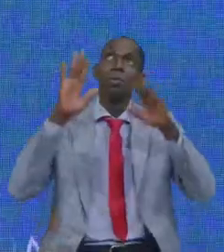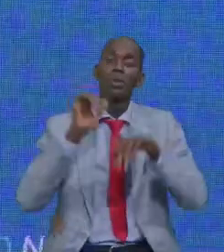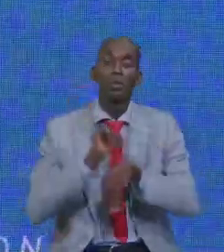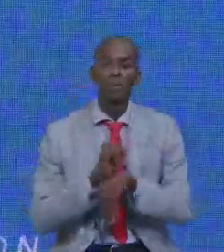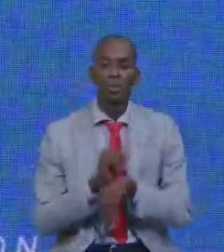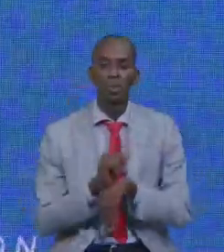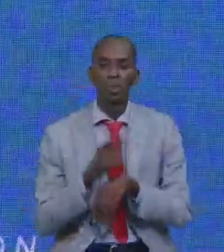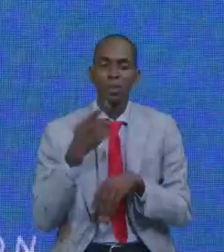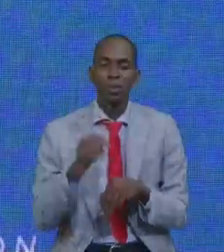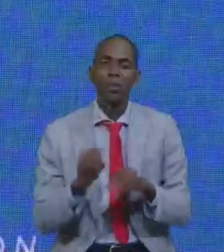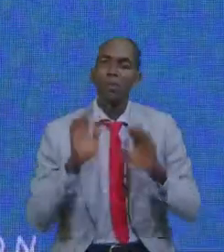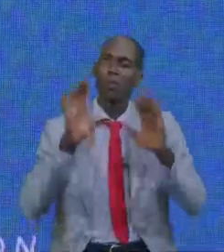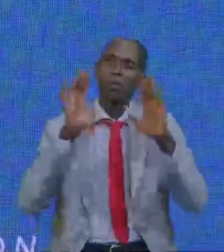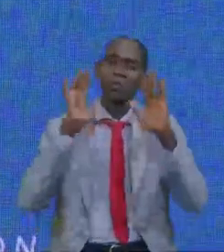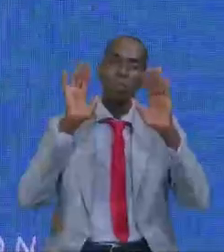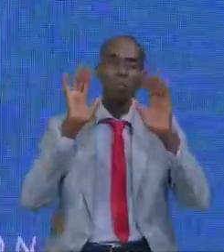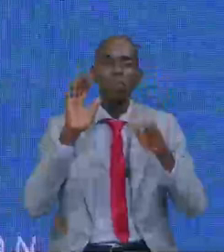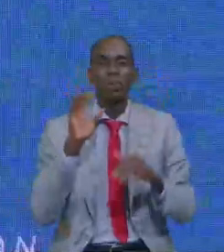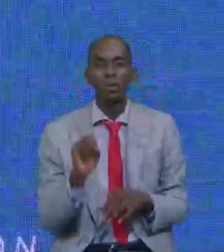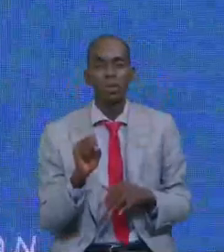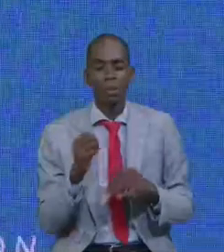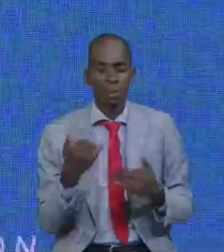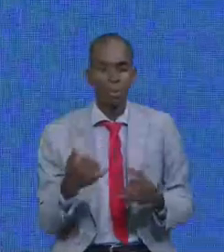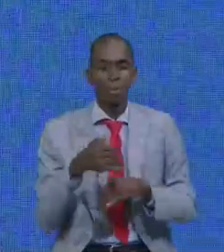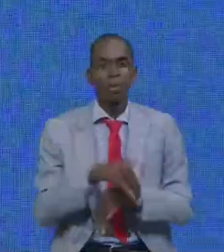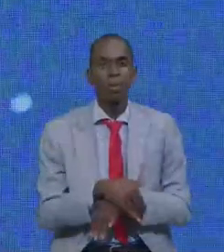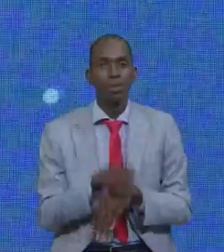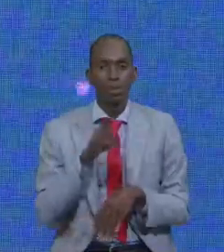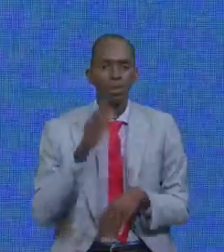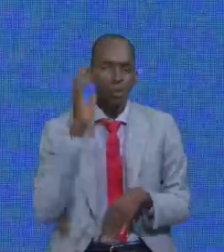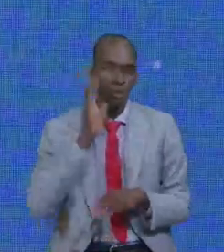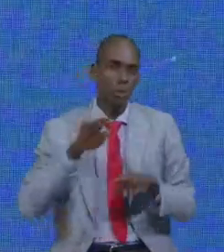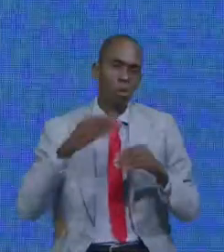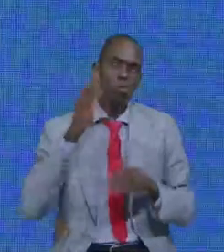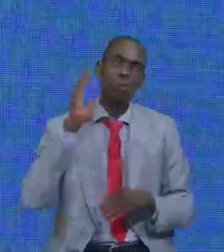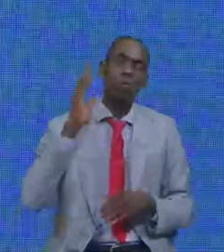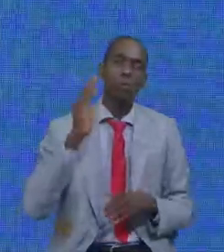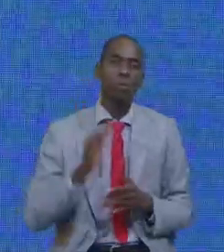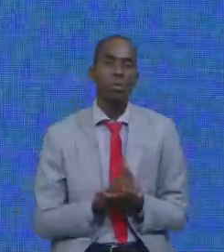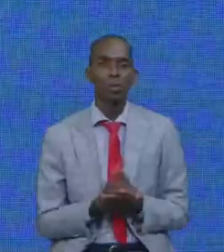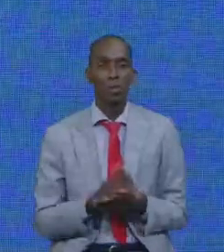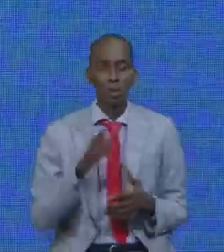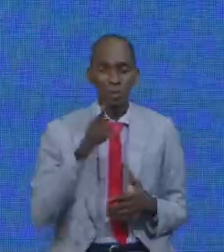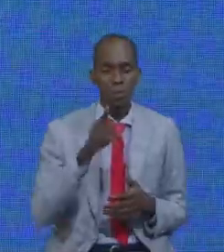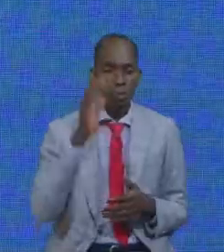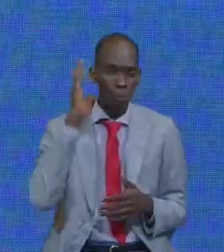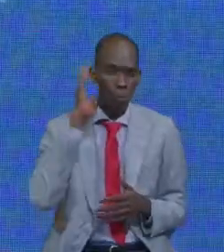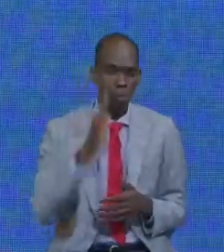et les prodiges. Ce soir, tu vas témoigner. Tu vas